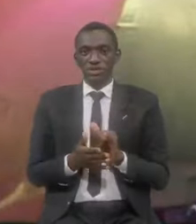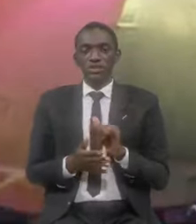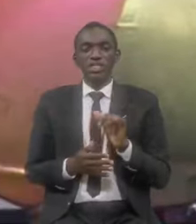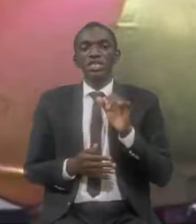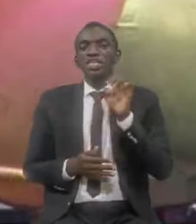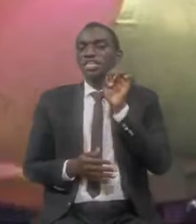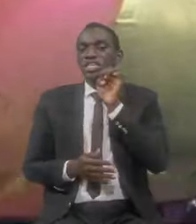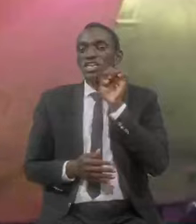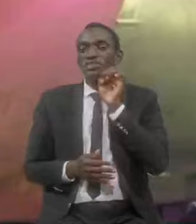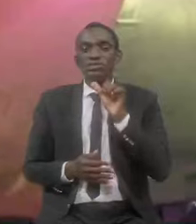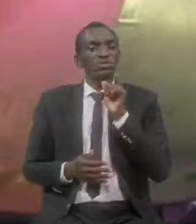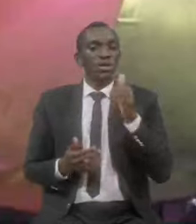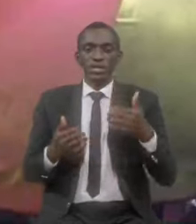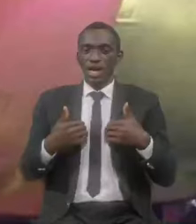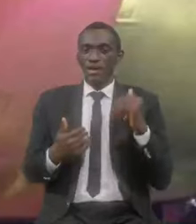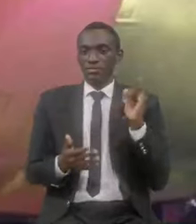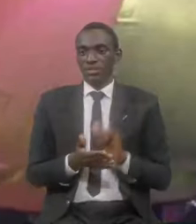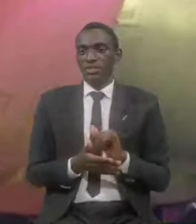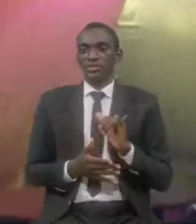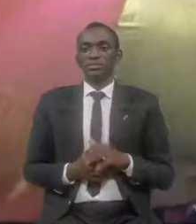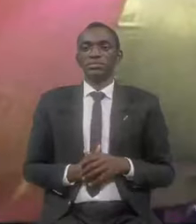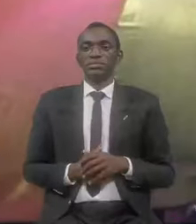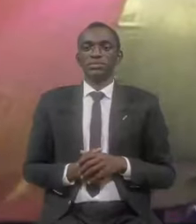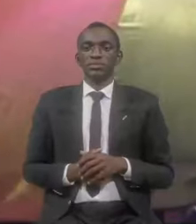Ève ne pouvait pas avoir ça.